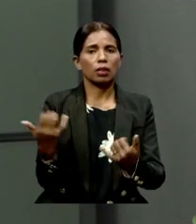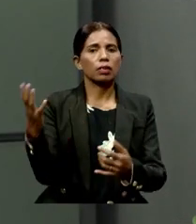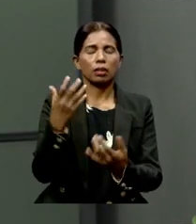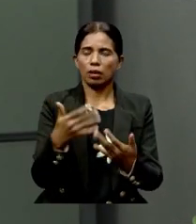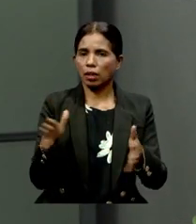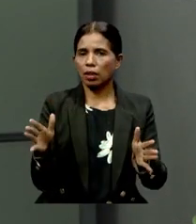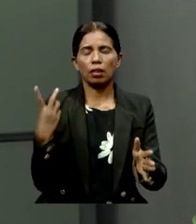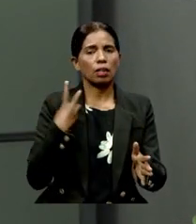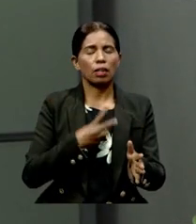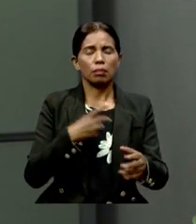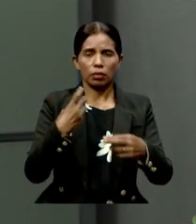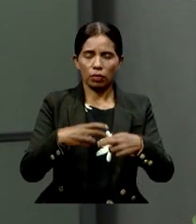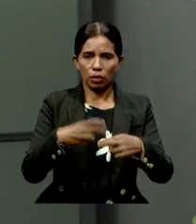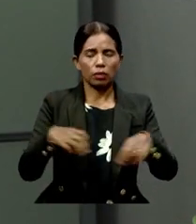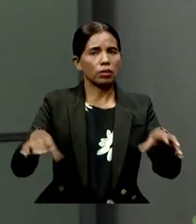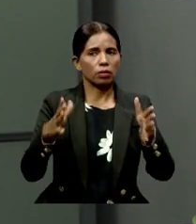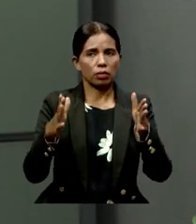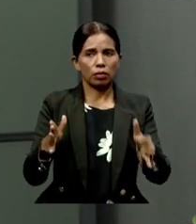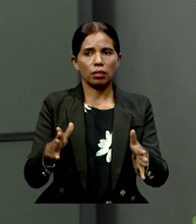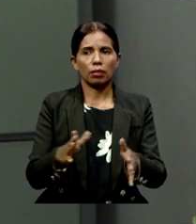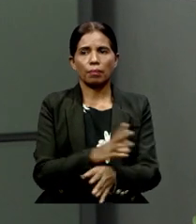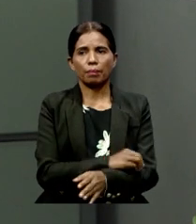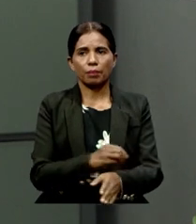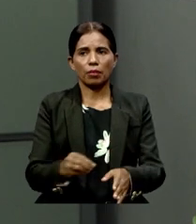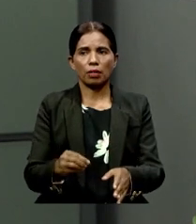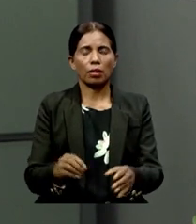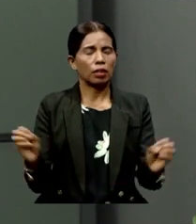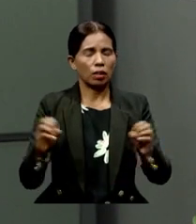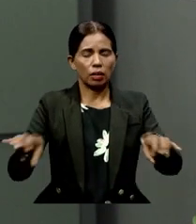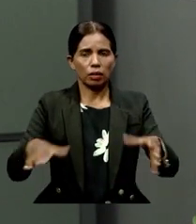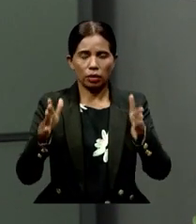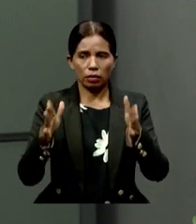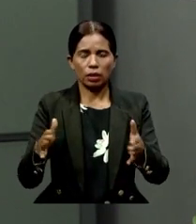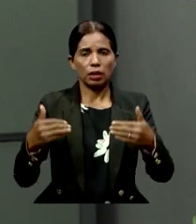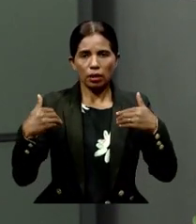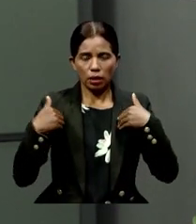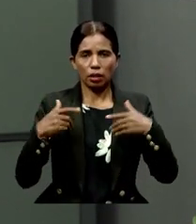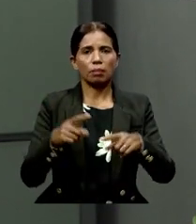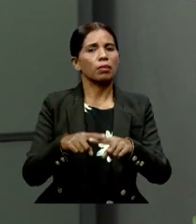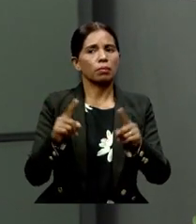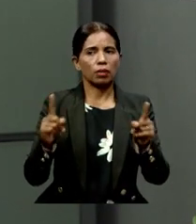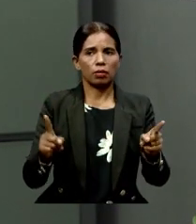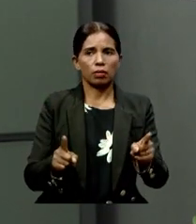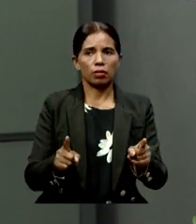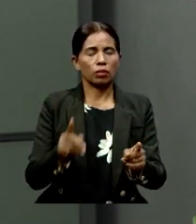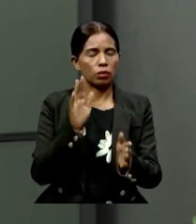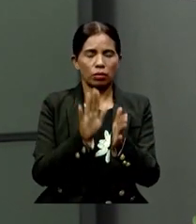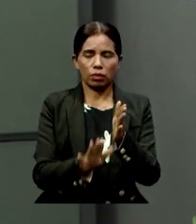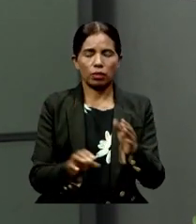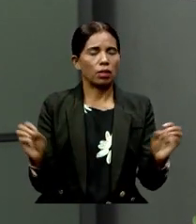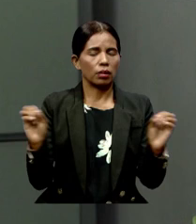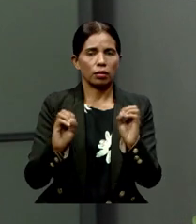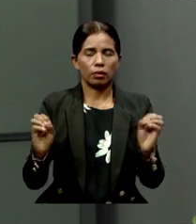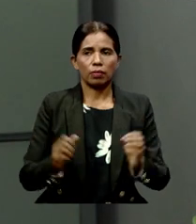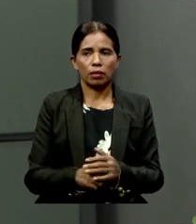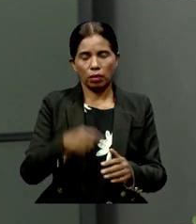amus dificulta ba recurso. Jadi menos na iha la ostian recursos la iha, iha mas la menos la suficiente.